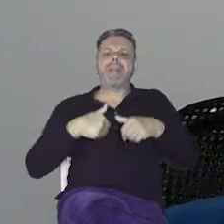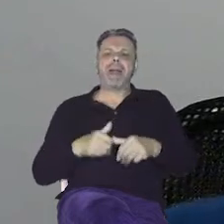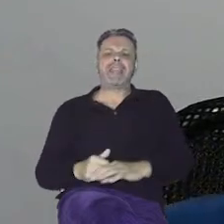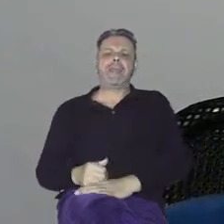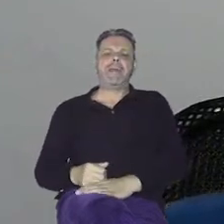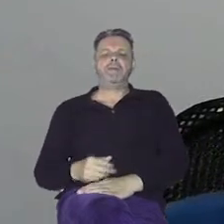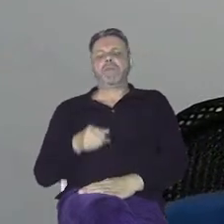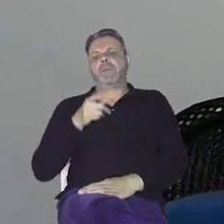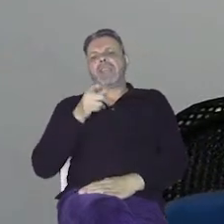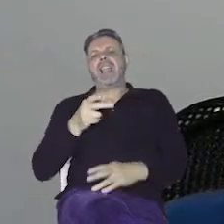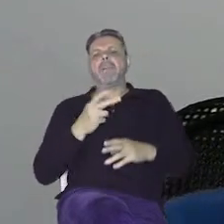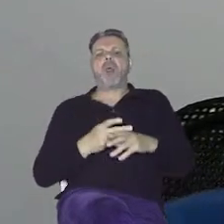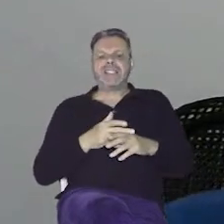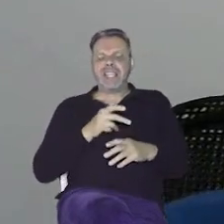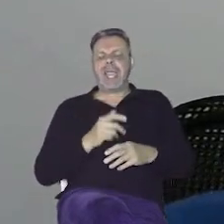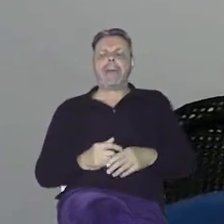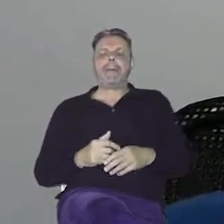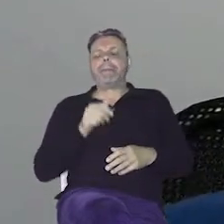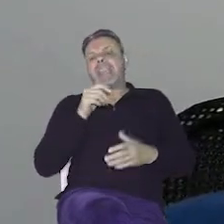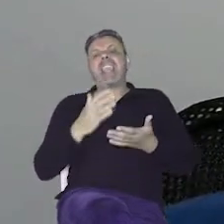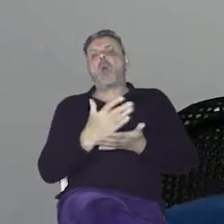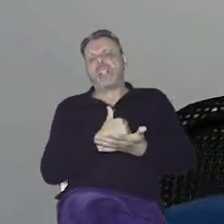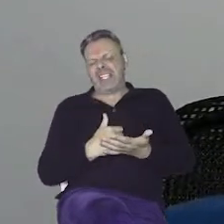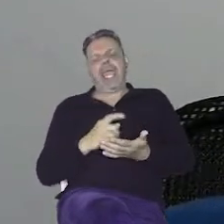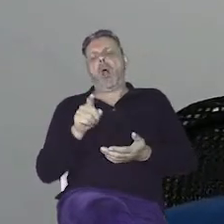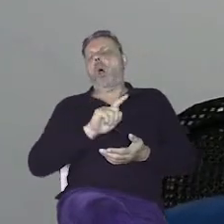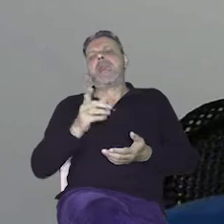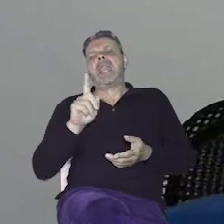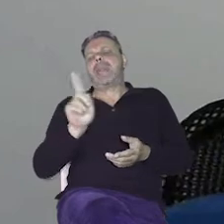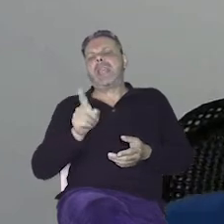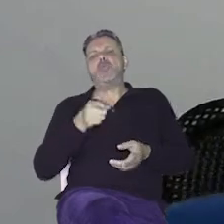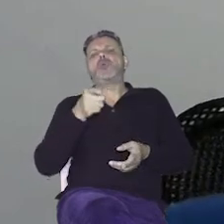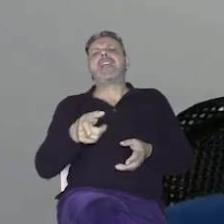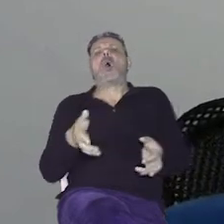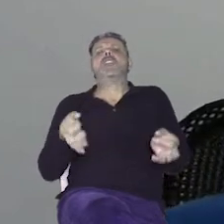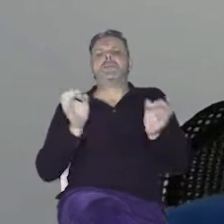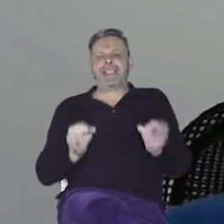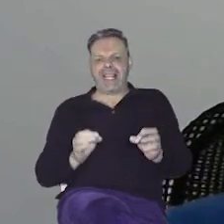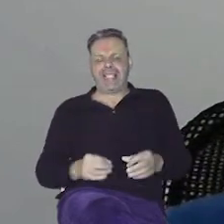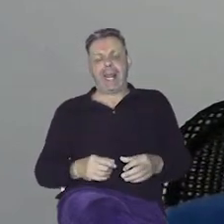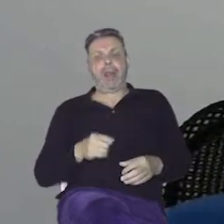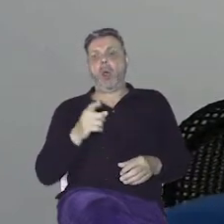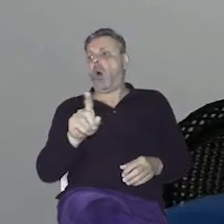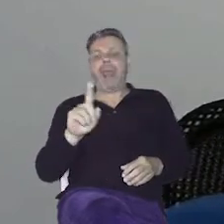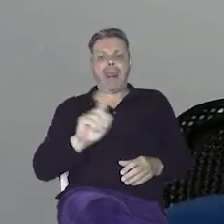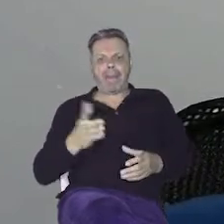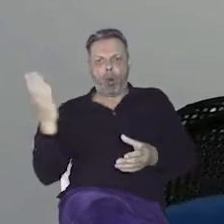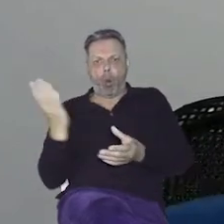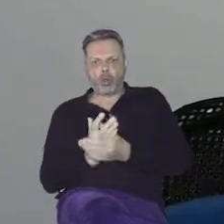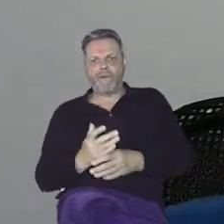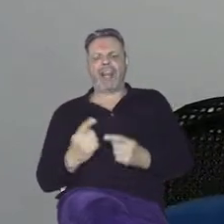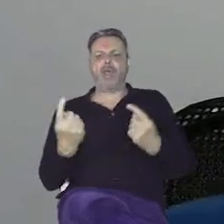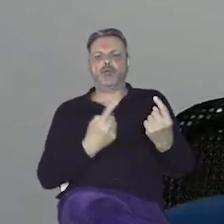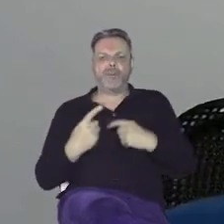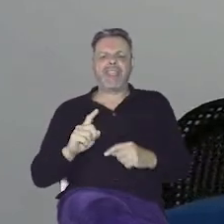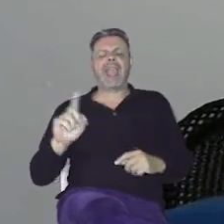te bolesnike ili korisnike jer nisu za to specijalizirane, nemaju odgovarajuće uvjete,